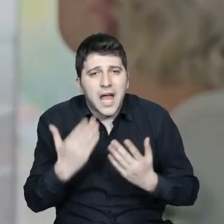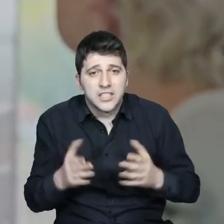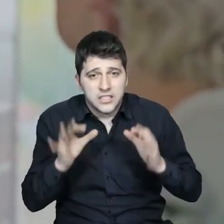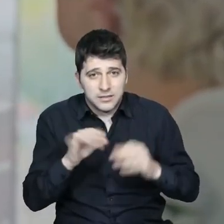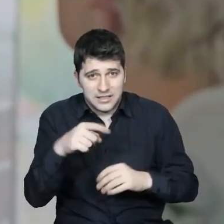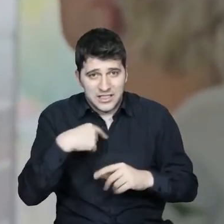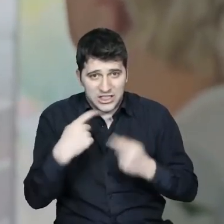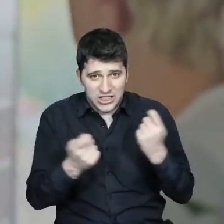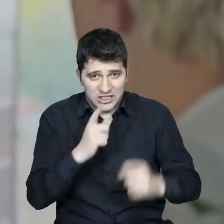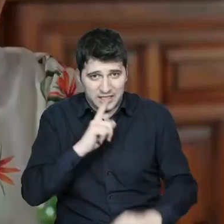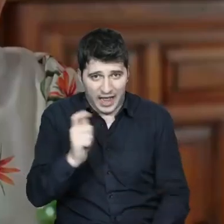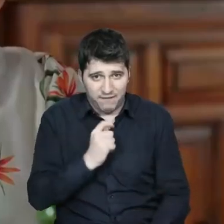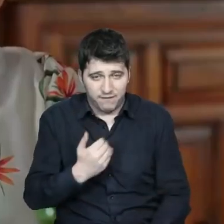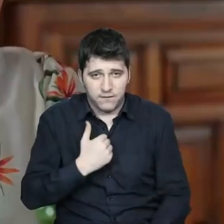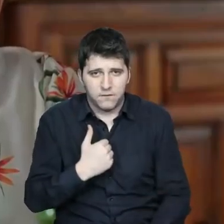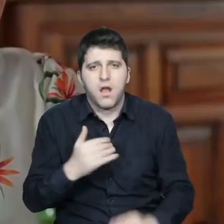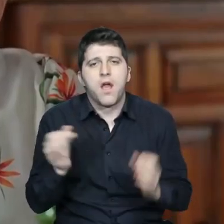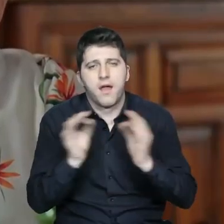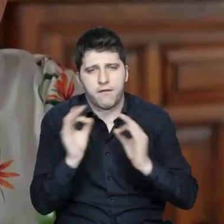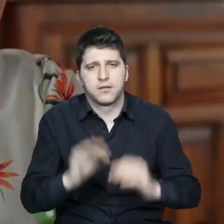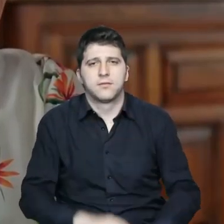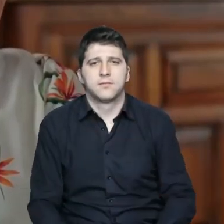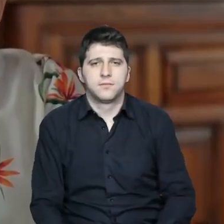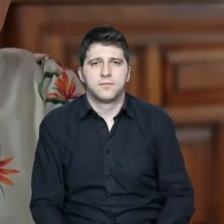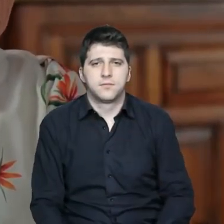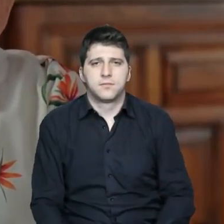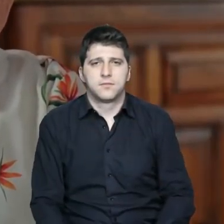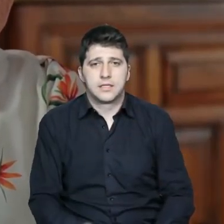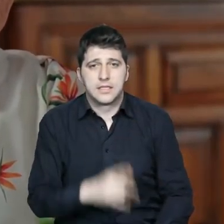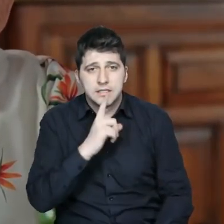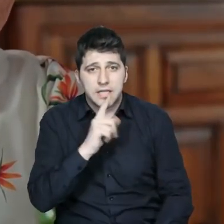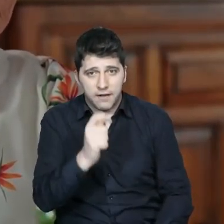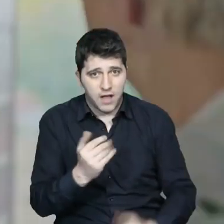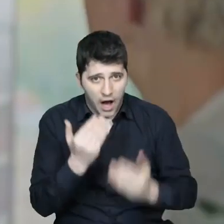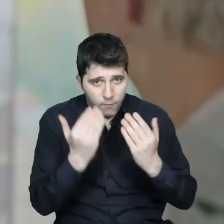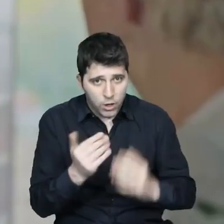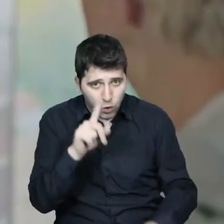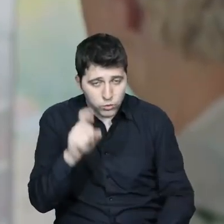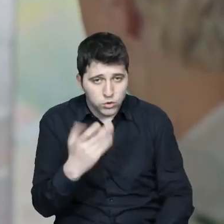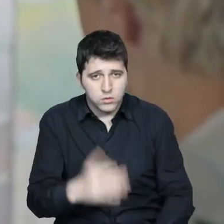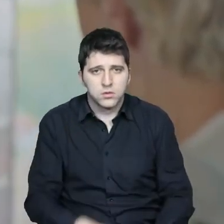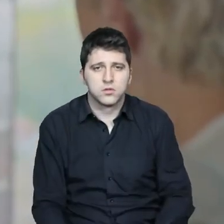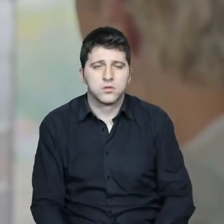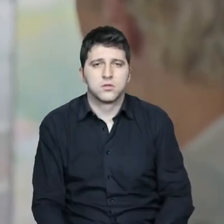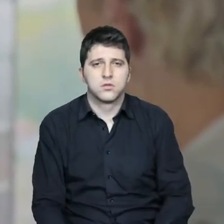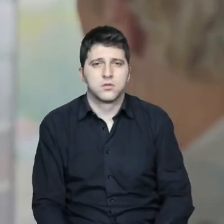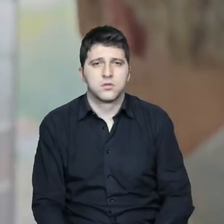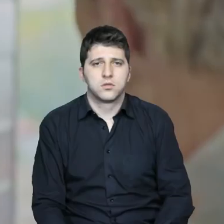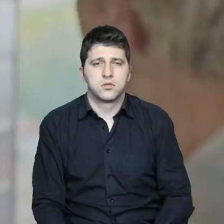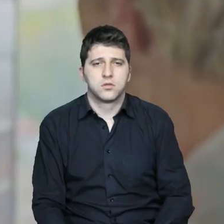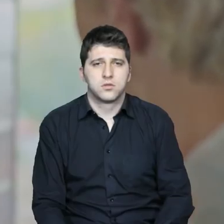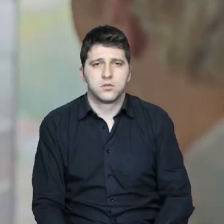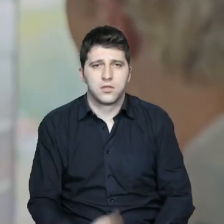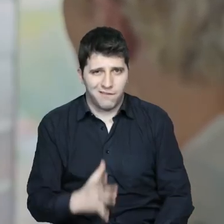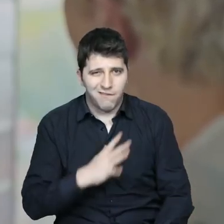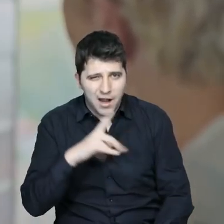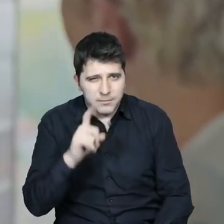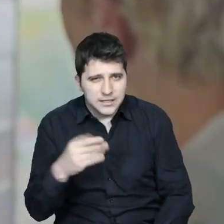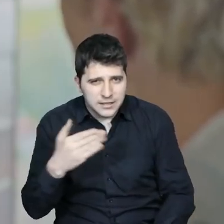şimdi siz bana iş mi teklif ettiniz? Evet. Teklifimi kabul ediyor musunuz? Var